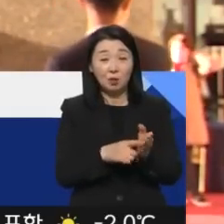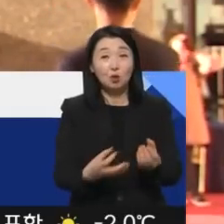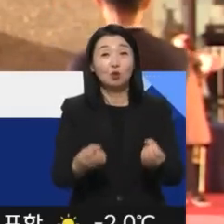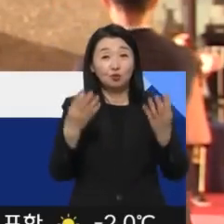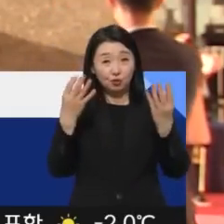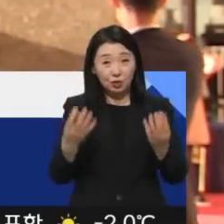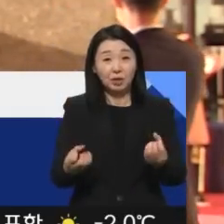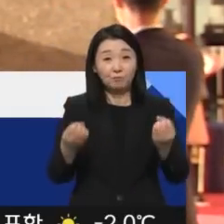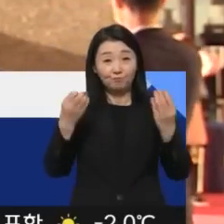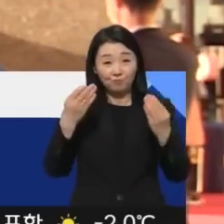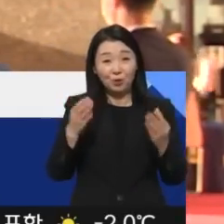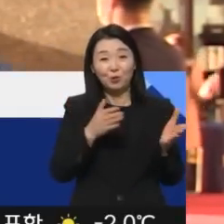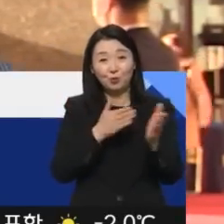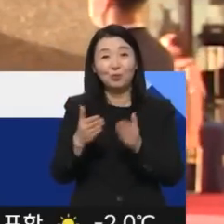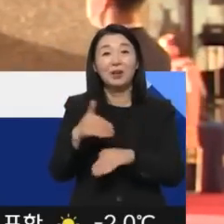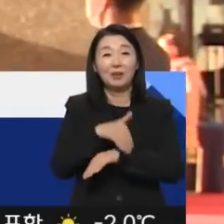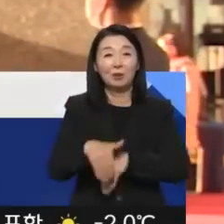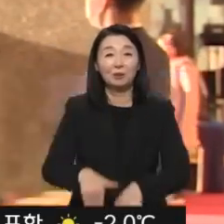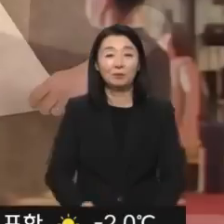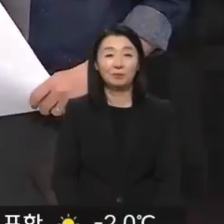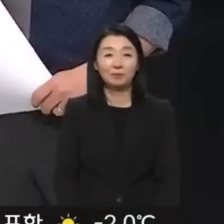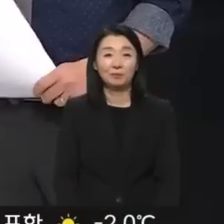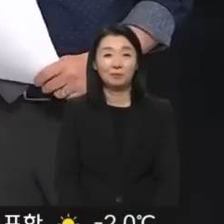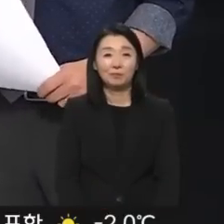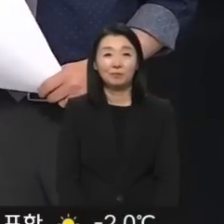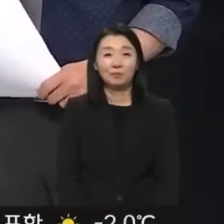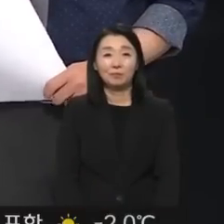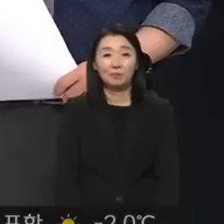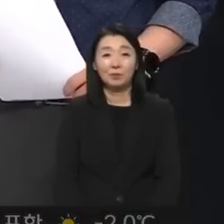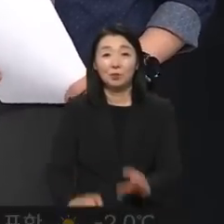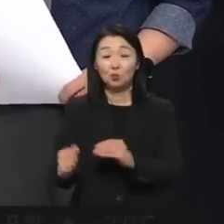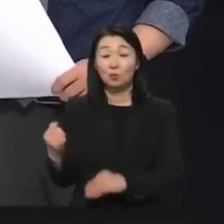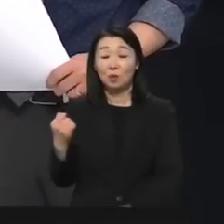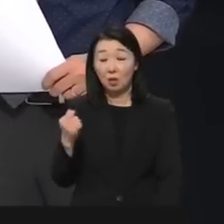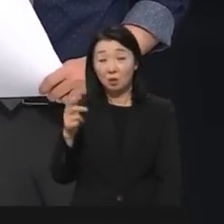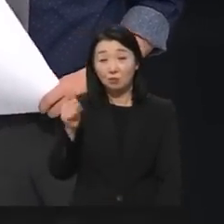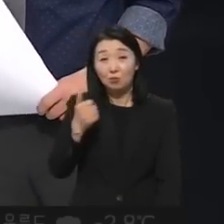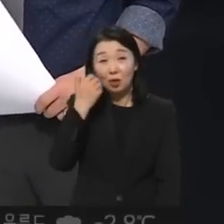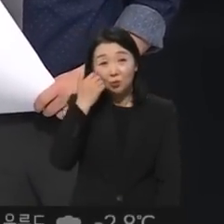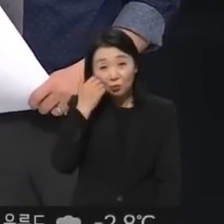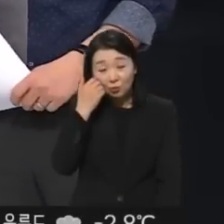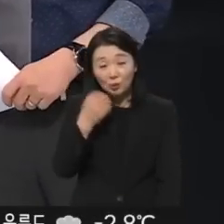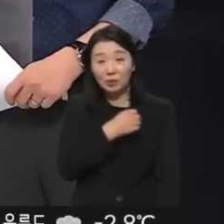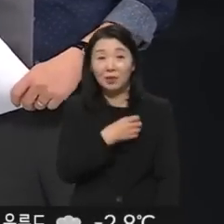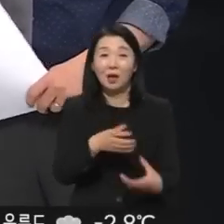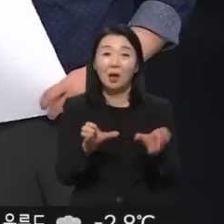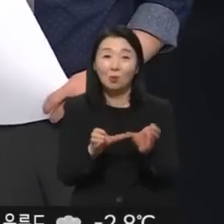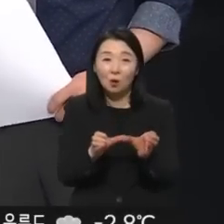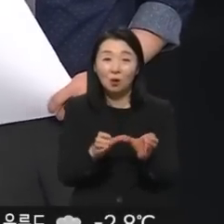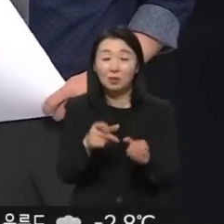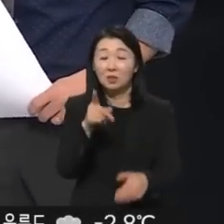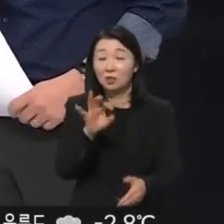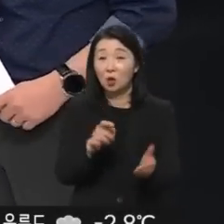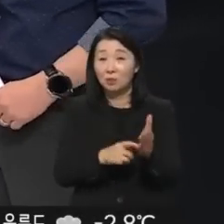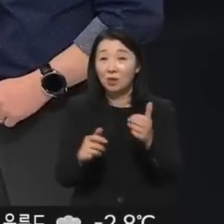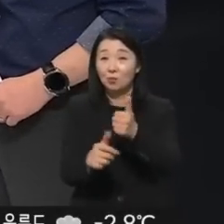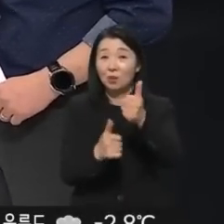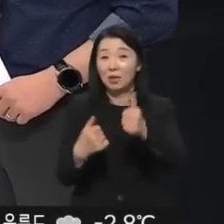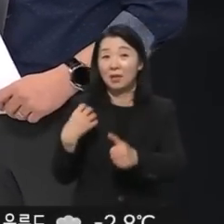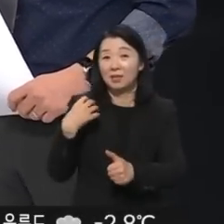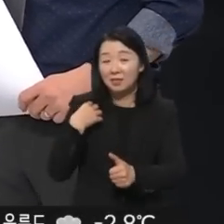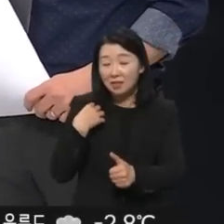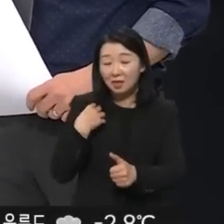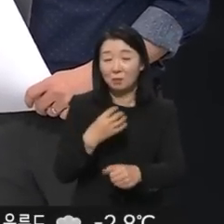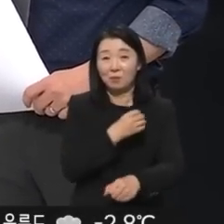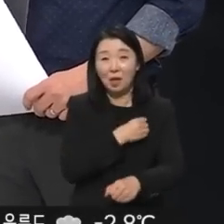축제로 준비하려고 합니다. 국민의힘의 주인인 당원, 정 비대위원장은 책임당원